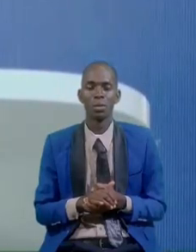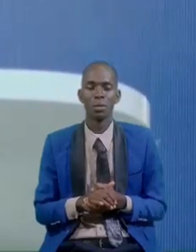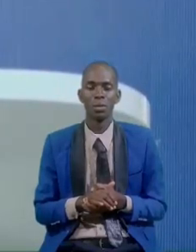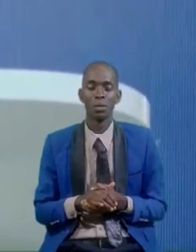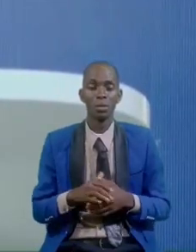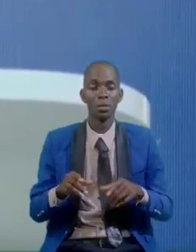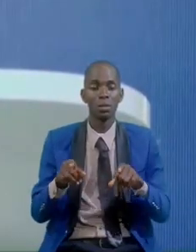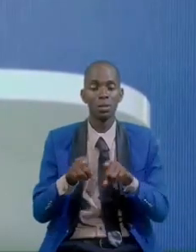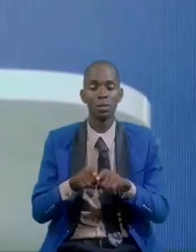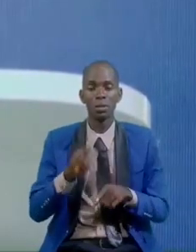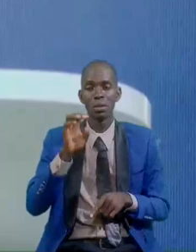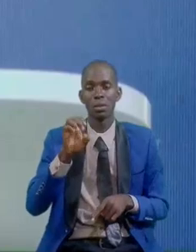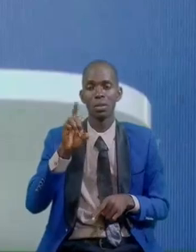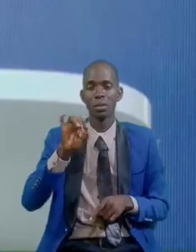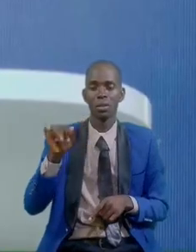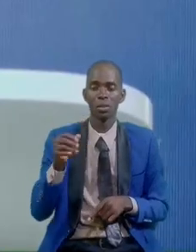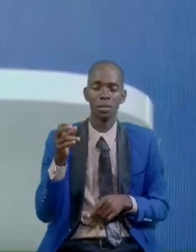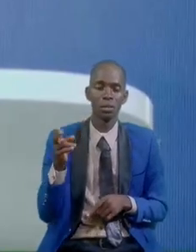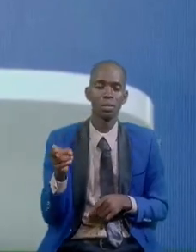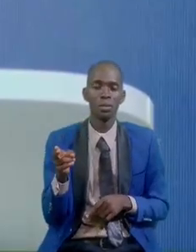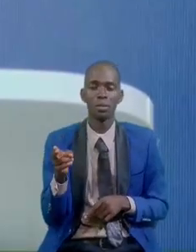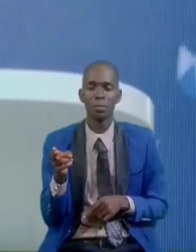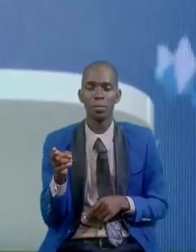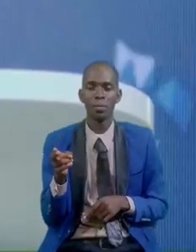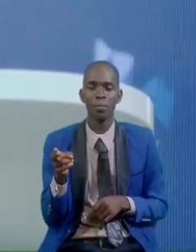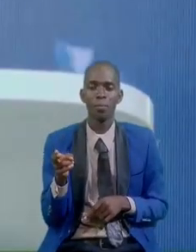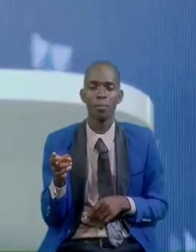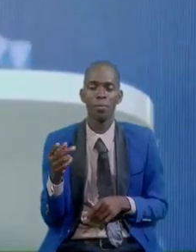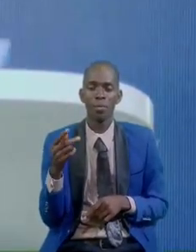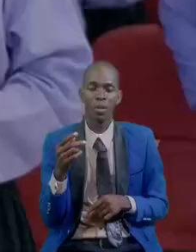Comme Élie, comme Baal, comme